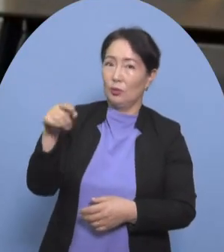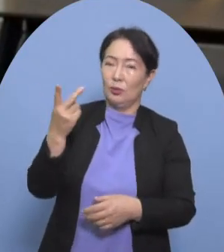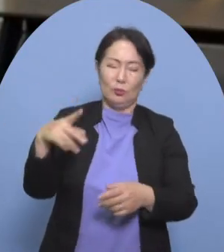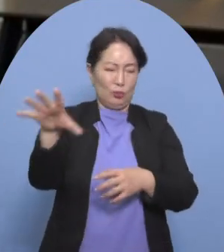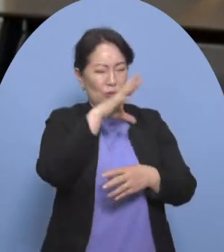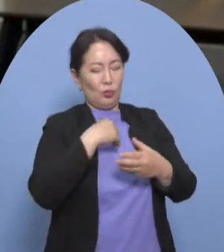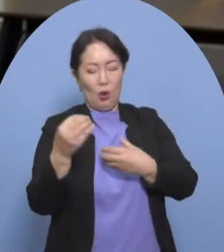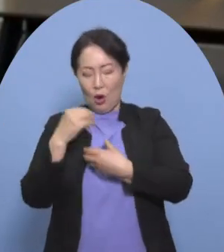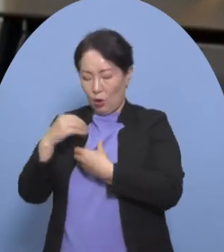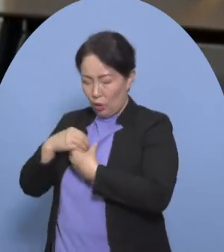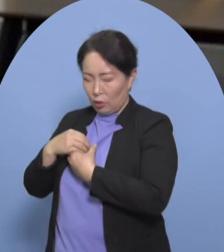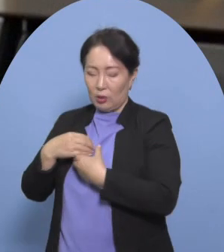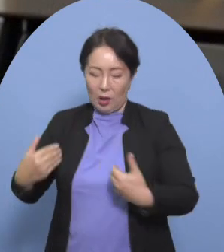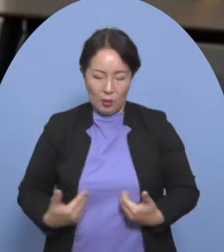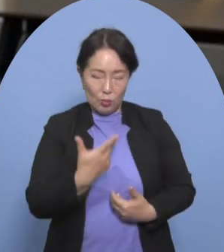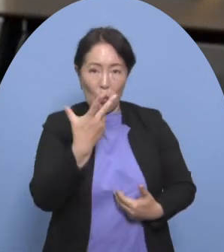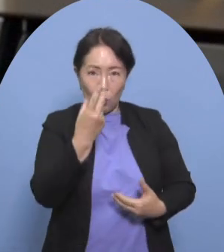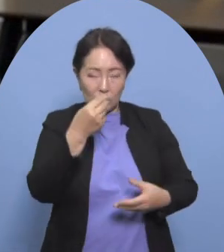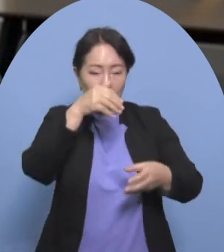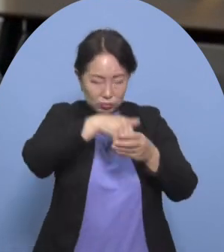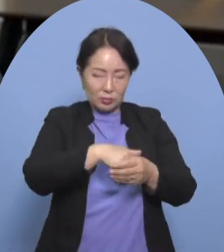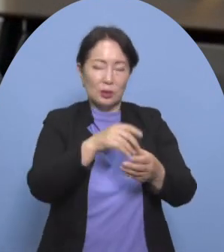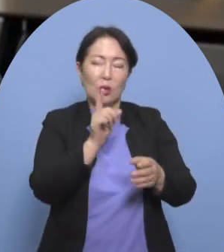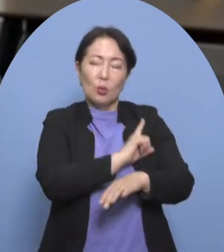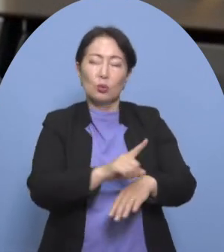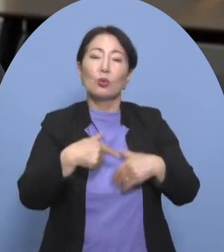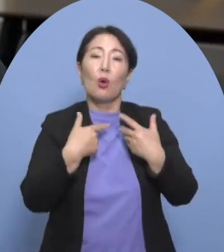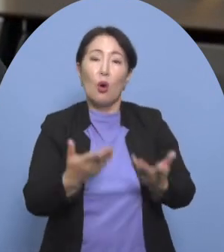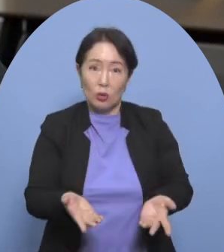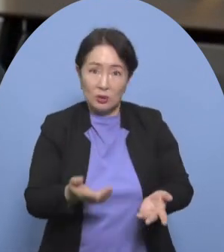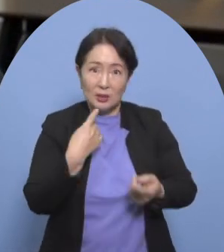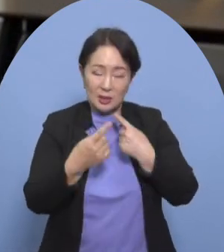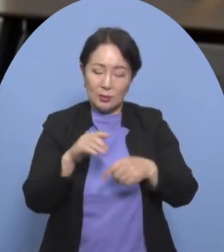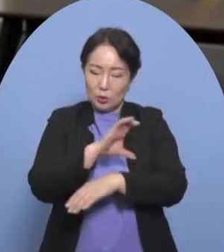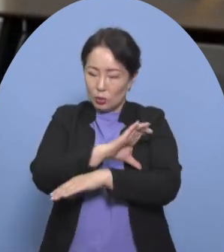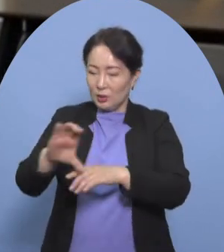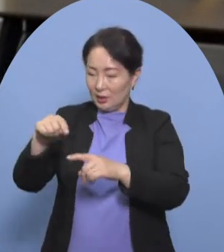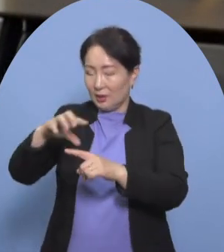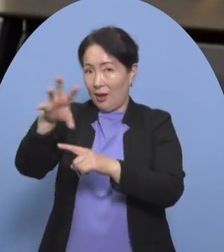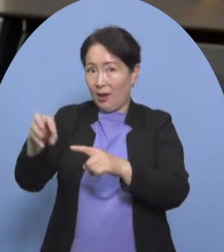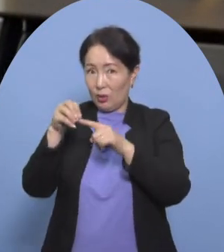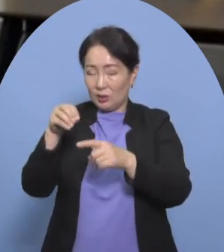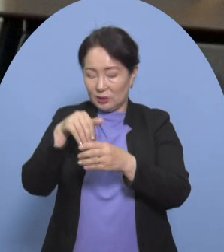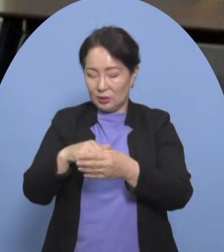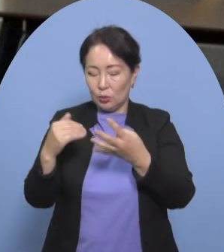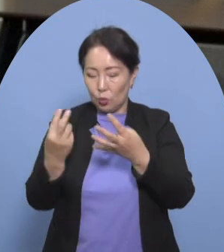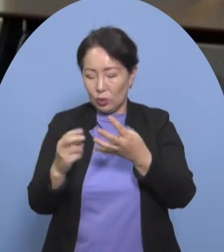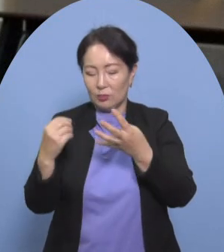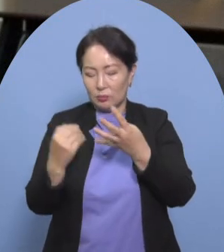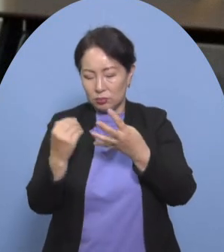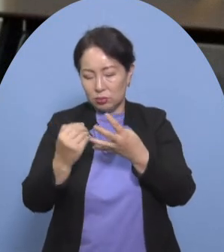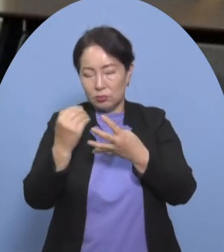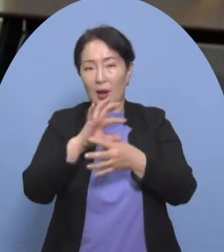Бүгд оролцож чинь энэ бол бод амьдрал дээр бууна. Өрөөж өгнө гэдэг зүйл ярьж байгаа. Тийм учраас сургалтын агуулгууд дээр ч гэсэн энэ зөв үе шаттай